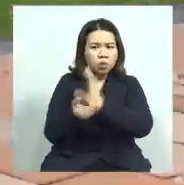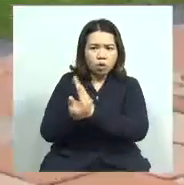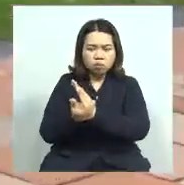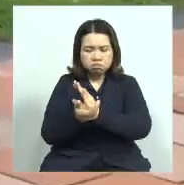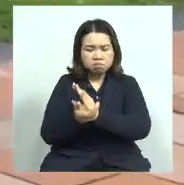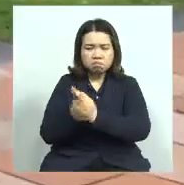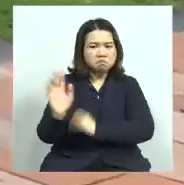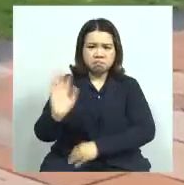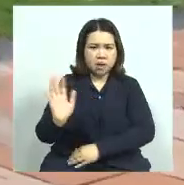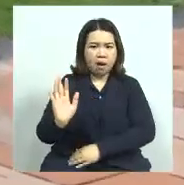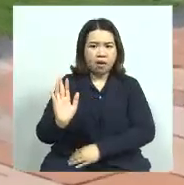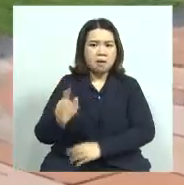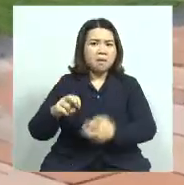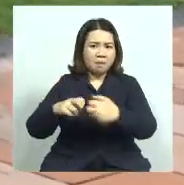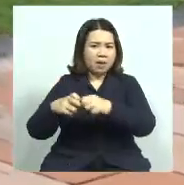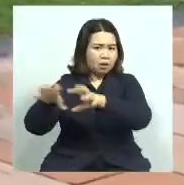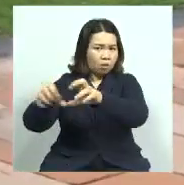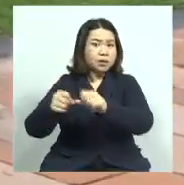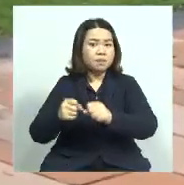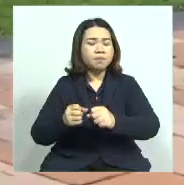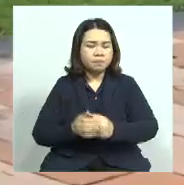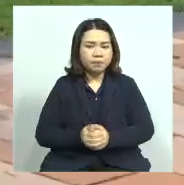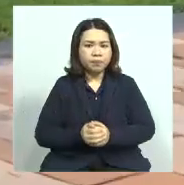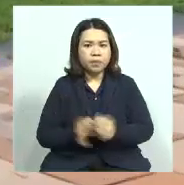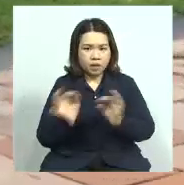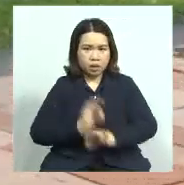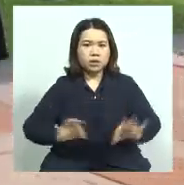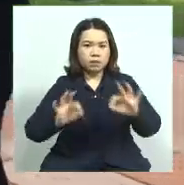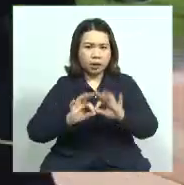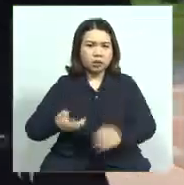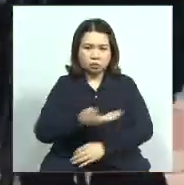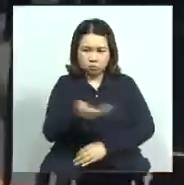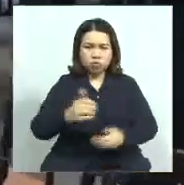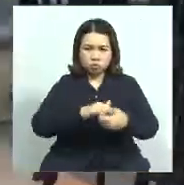ต่อประเทศชาติมีที่ยืนในสังคมไทยได้และต้องร่วมมือกัน